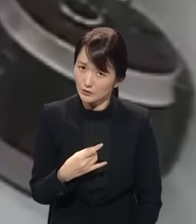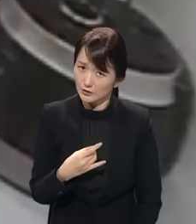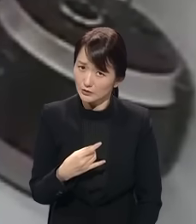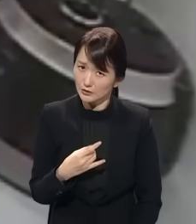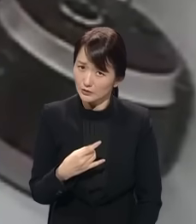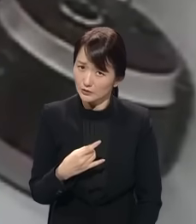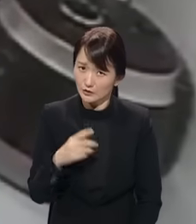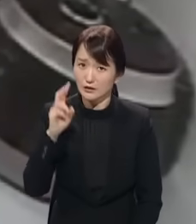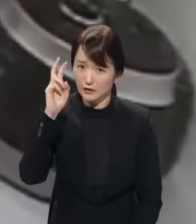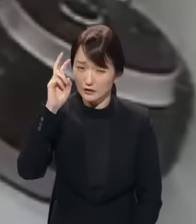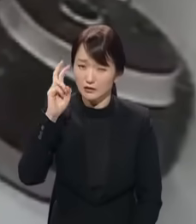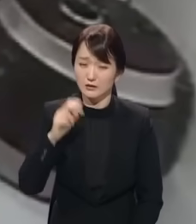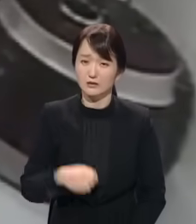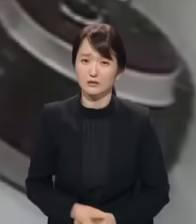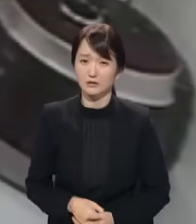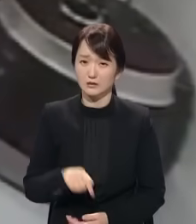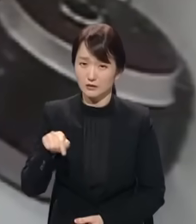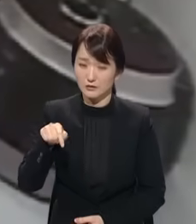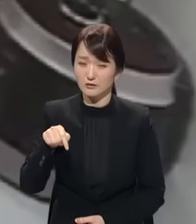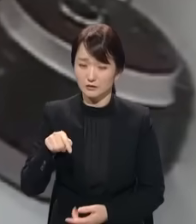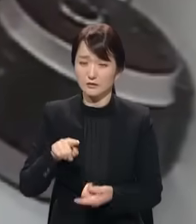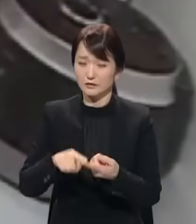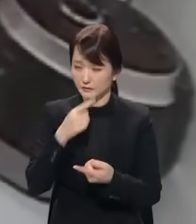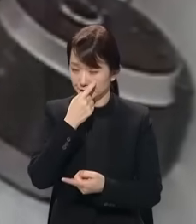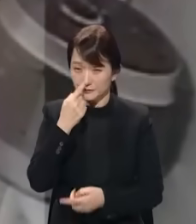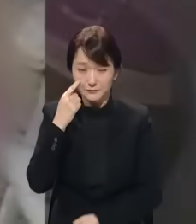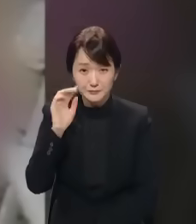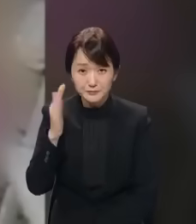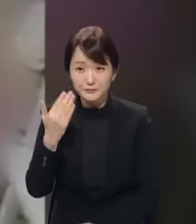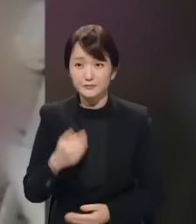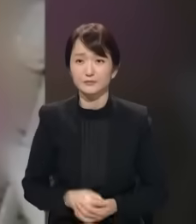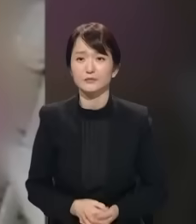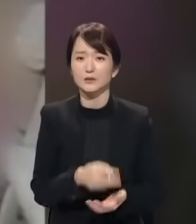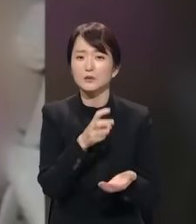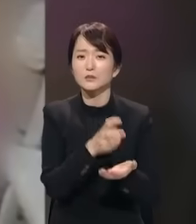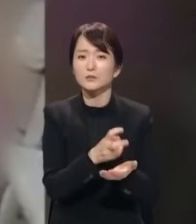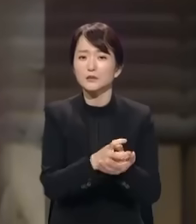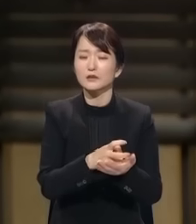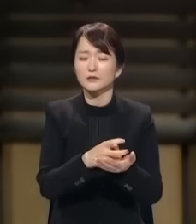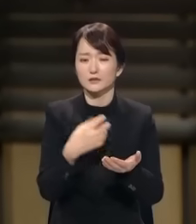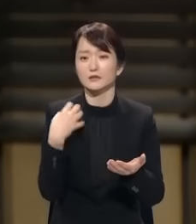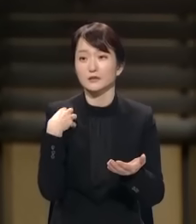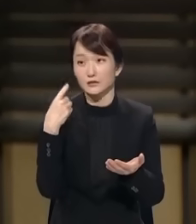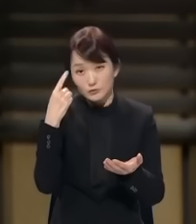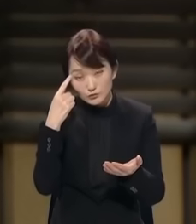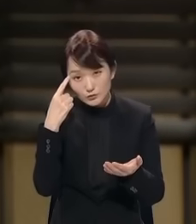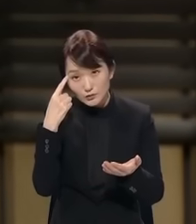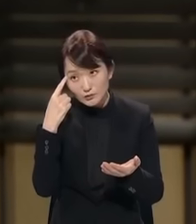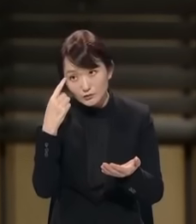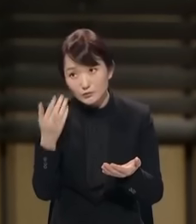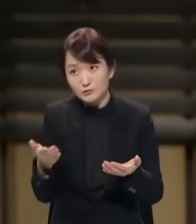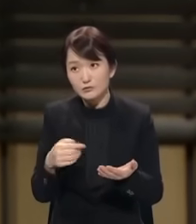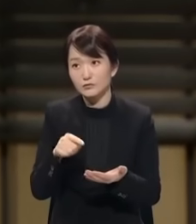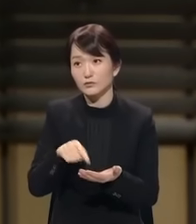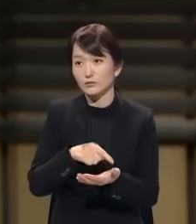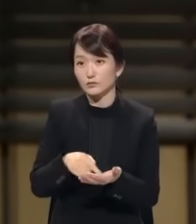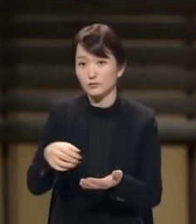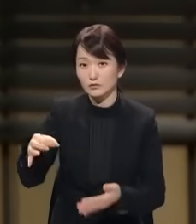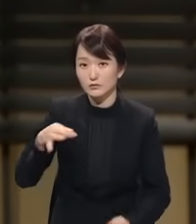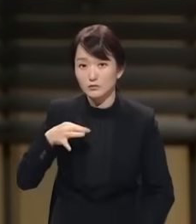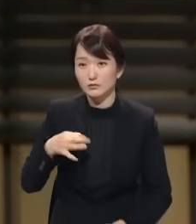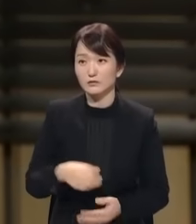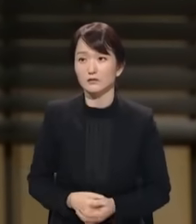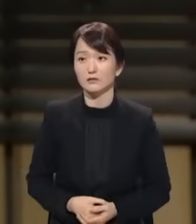봐야 되겠죠. 그걸 좀 확인해야 될 것 같은데 굳이 한다면 법적으로 뭐 책임을 물을 수는 있을 겁니다. 어떻게요? 뭐 손해배상을 한다든지 저거